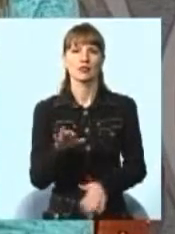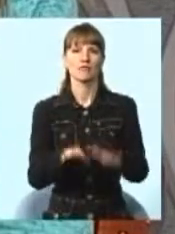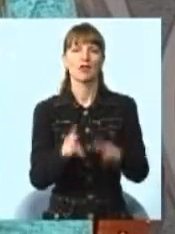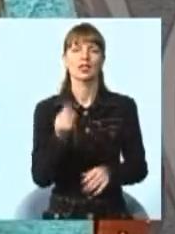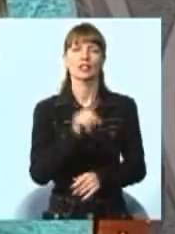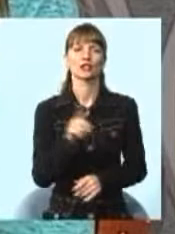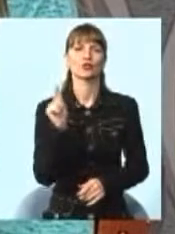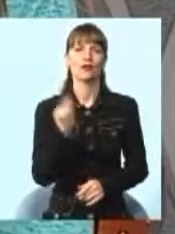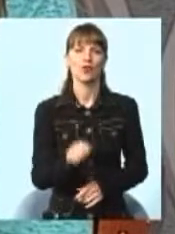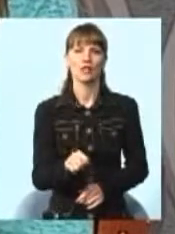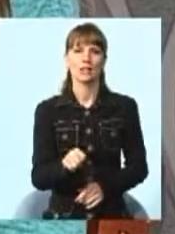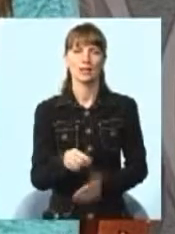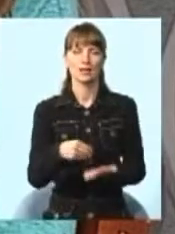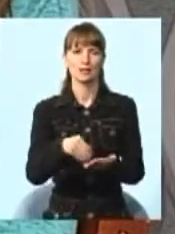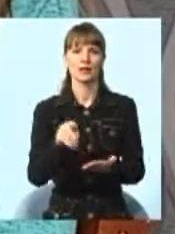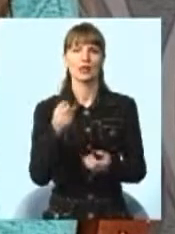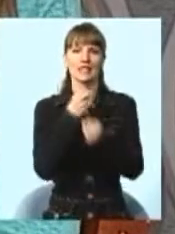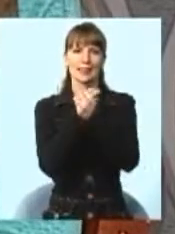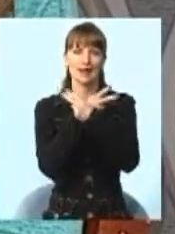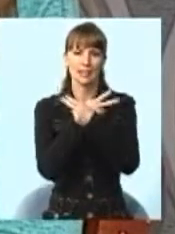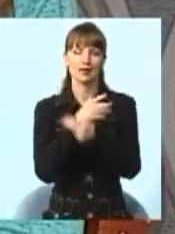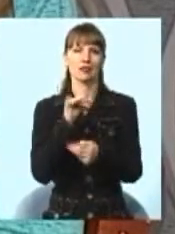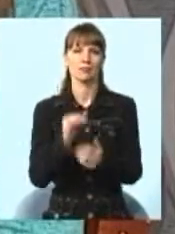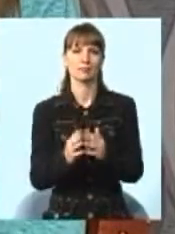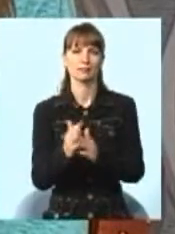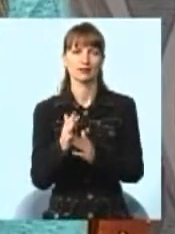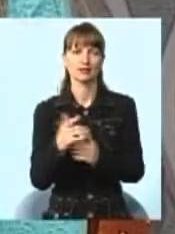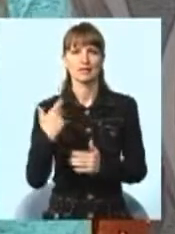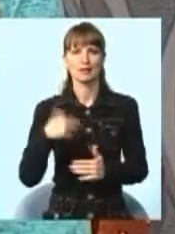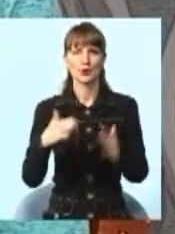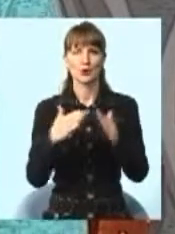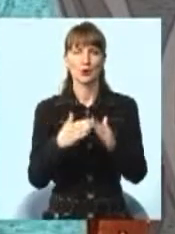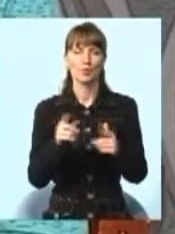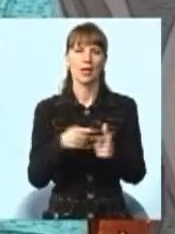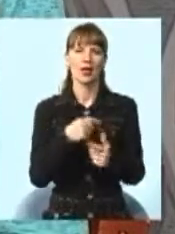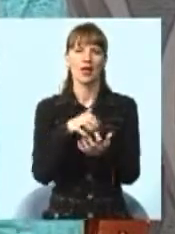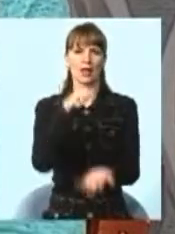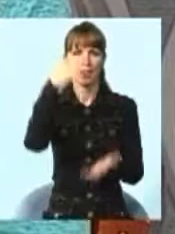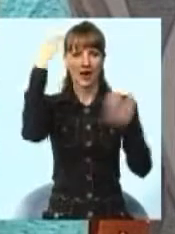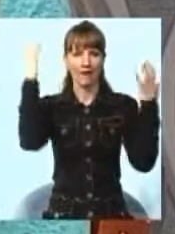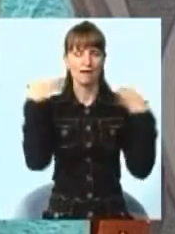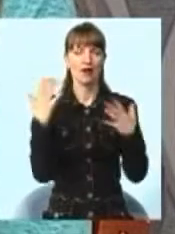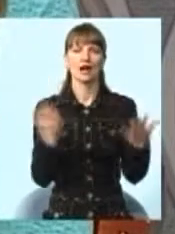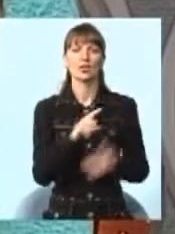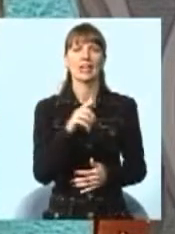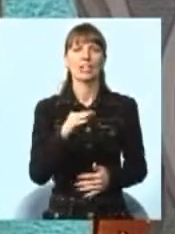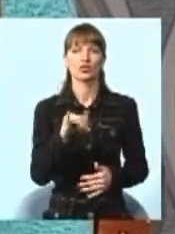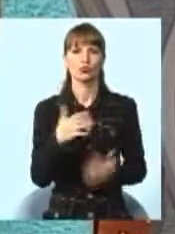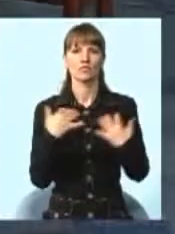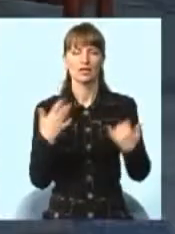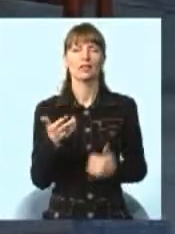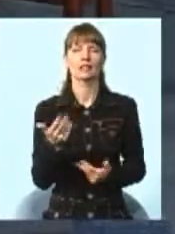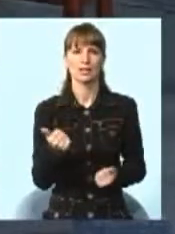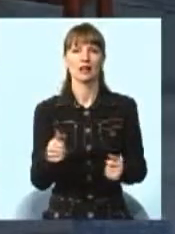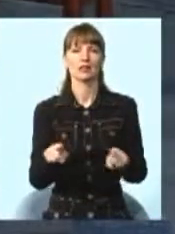вони придбають тигра і вирощують в себе вдома тигра або лева, або ще якусь таку хижу тварину. Дійсно, це